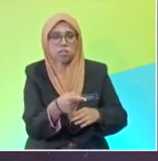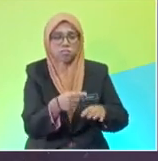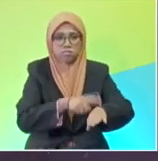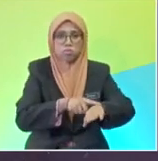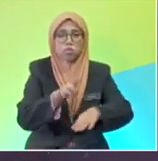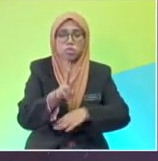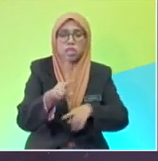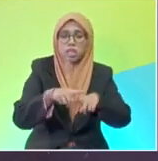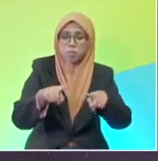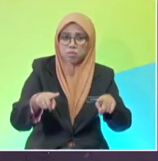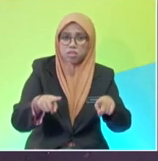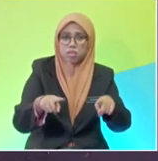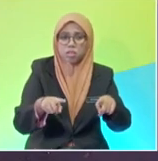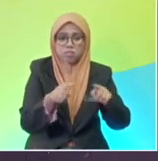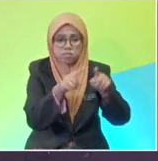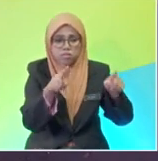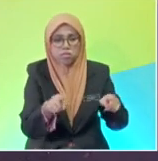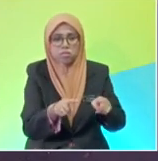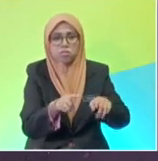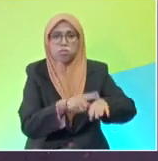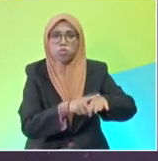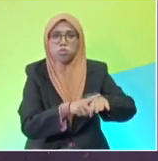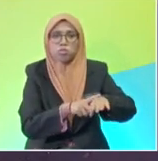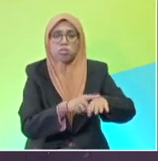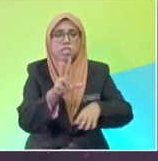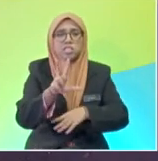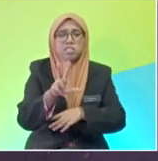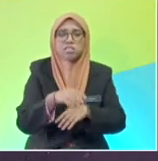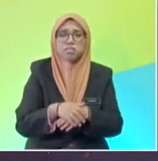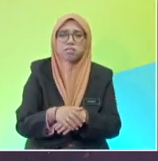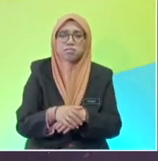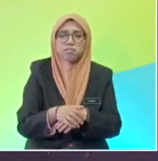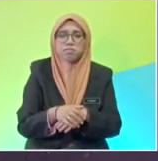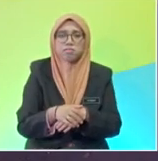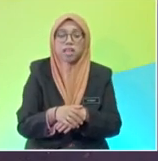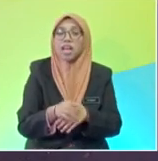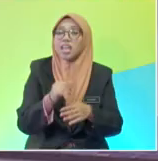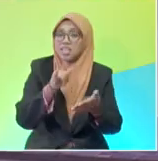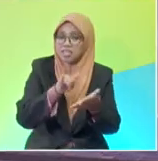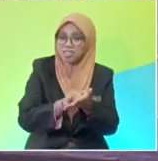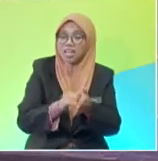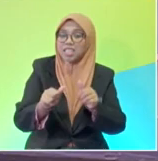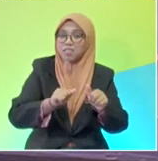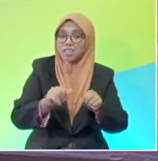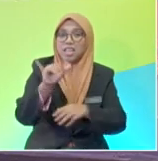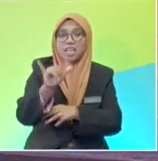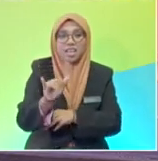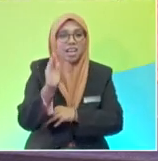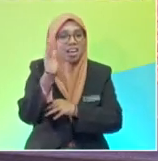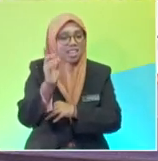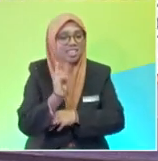Tapi kat sini pukul 3. Jadi itulah aktiviti yang kita akan laksanakan sekejap lagi.